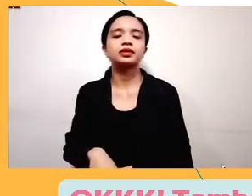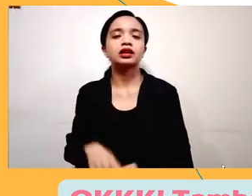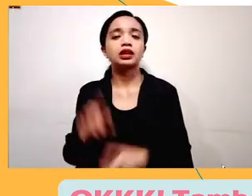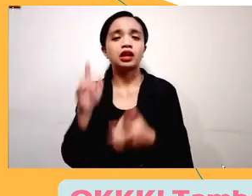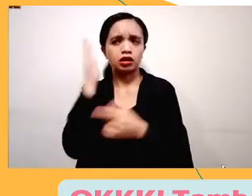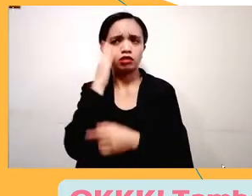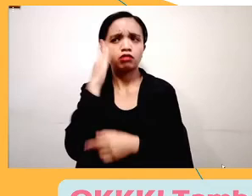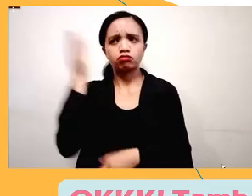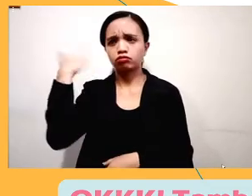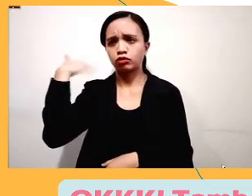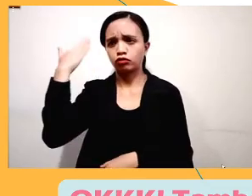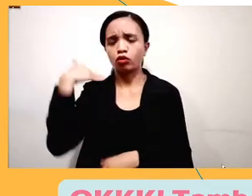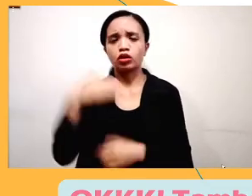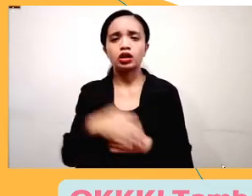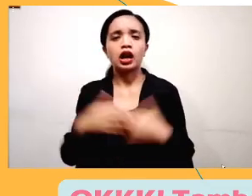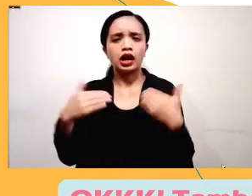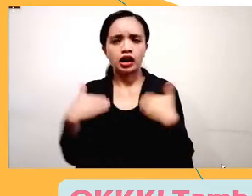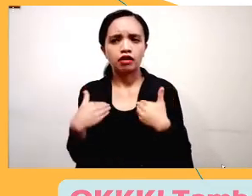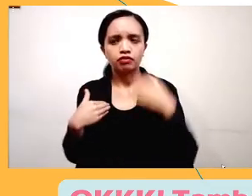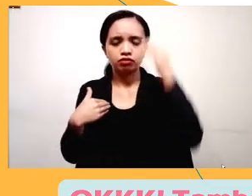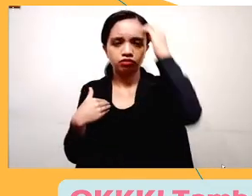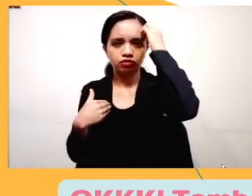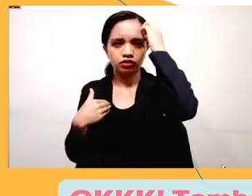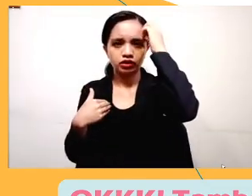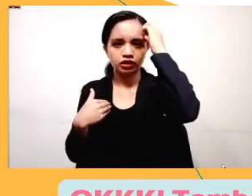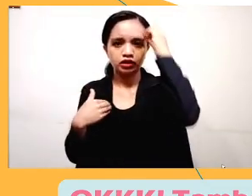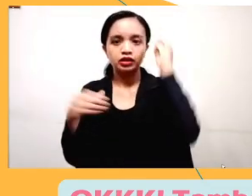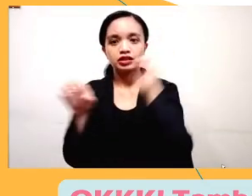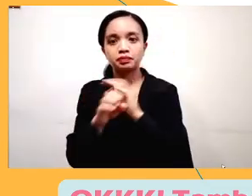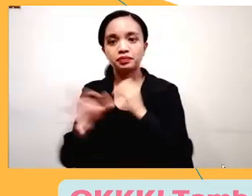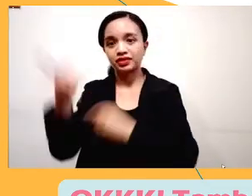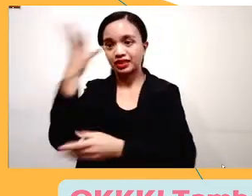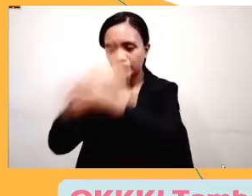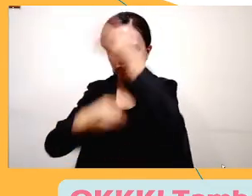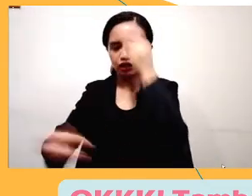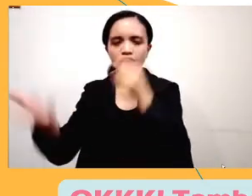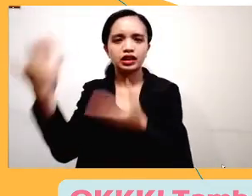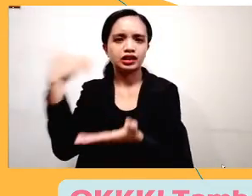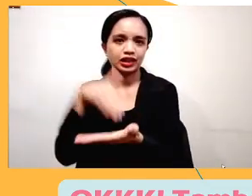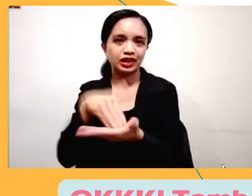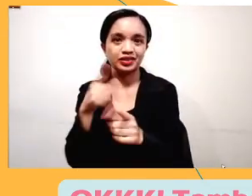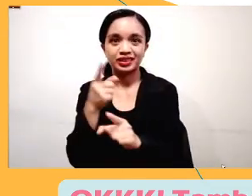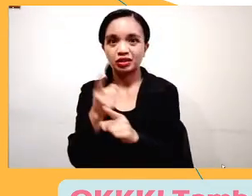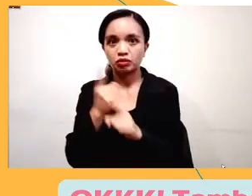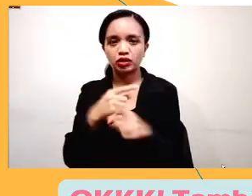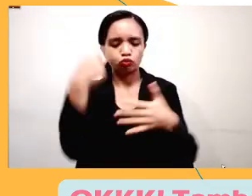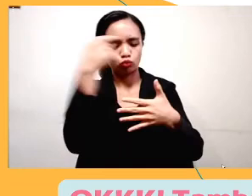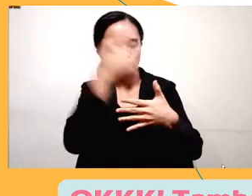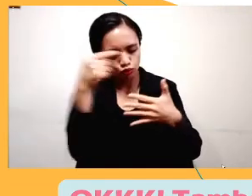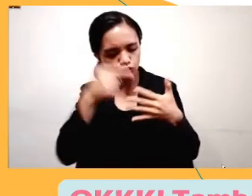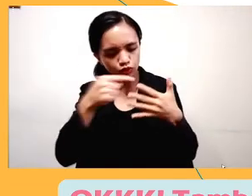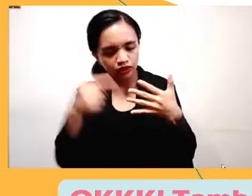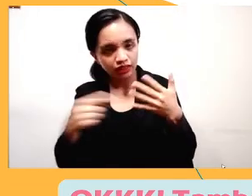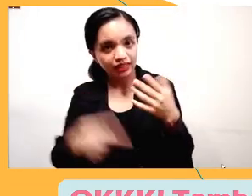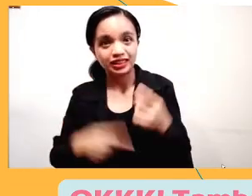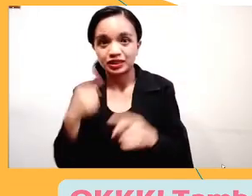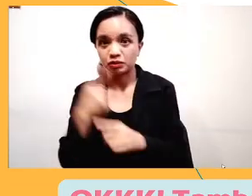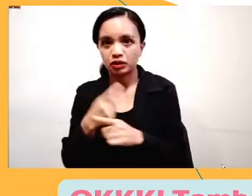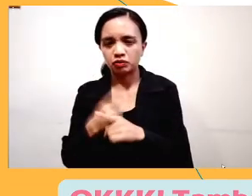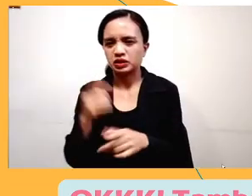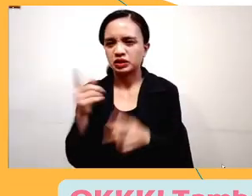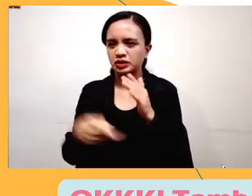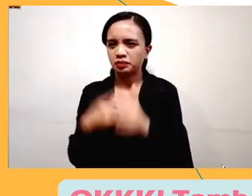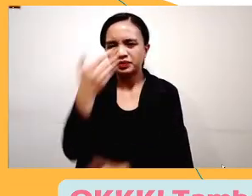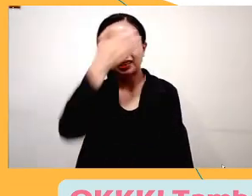ha, ano pala, re-relearn natin, di ba? Yung mga bagay-bagay, you know, na nakalimutan na